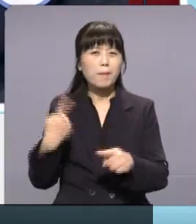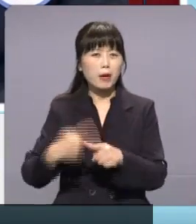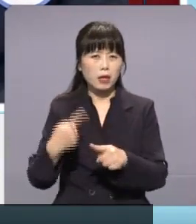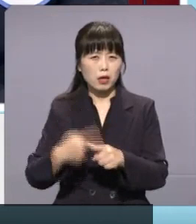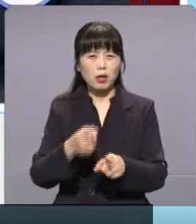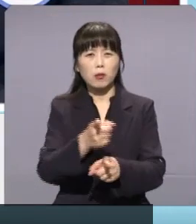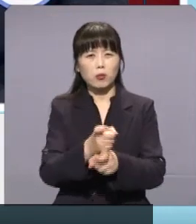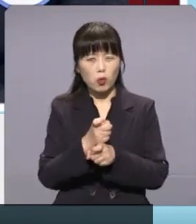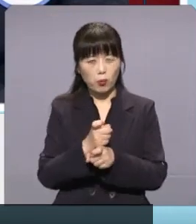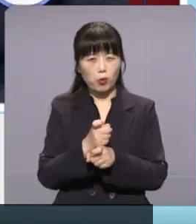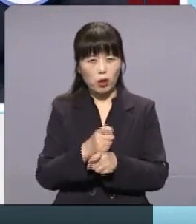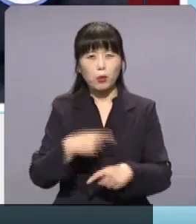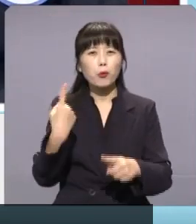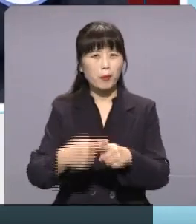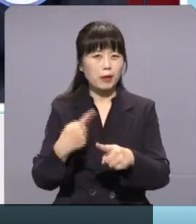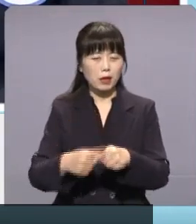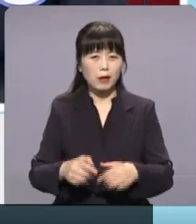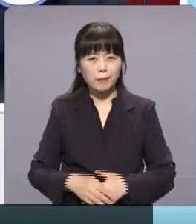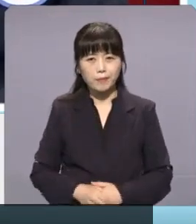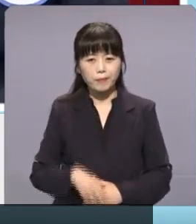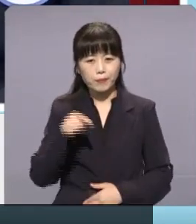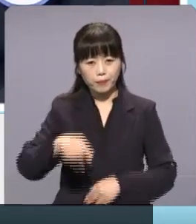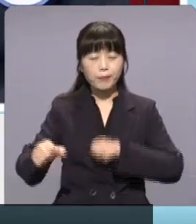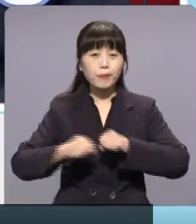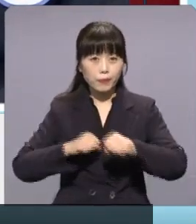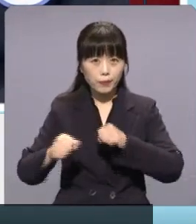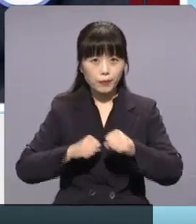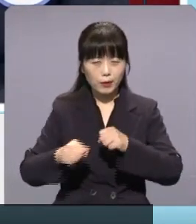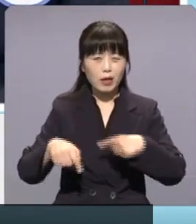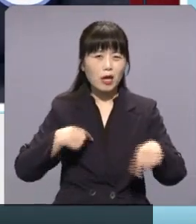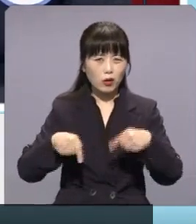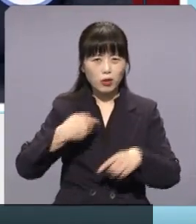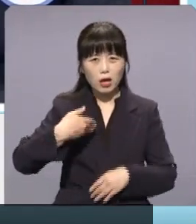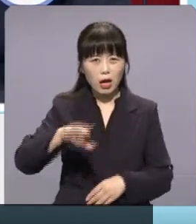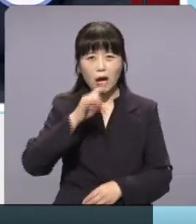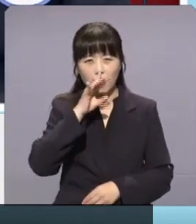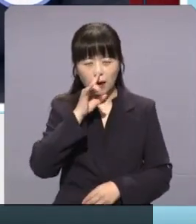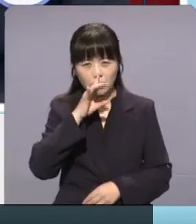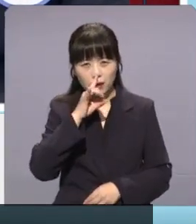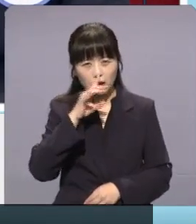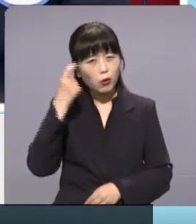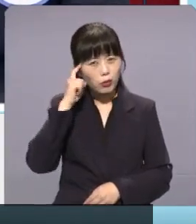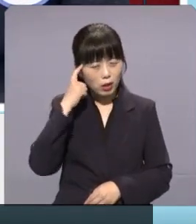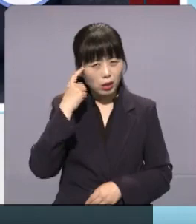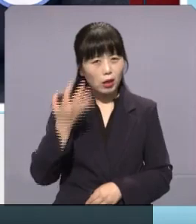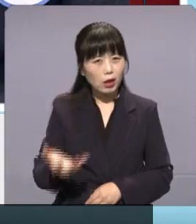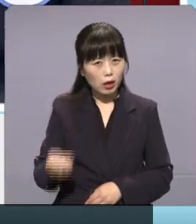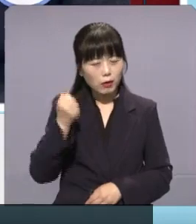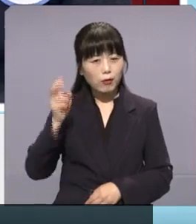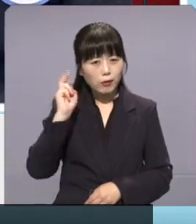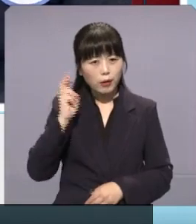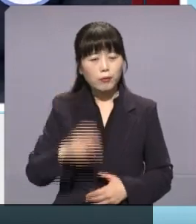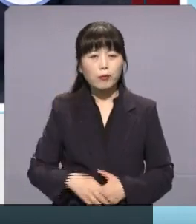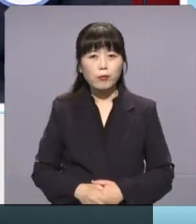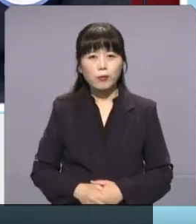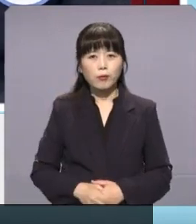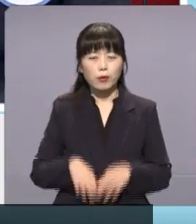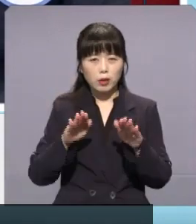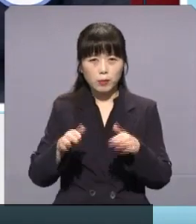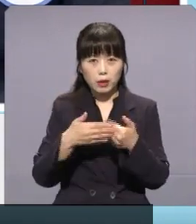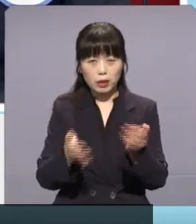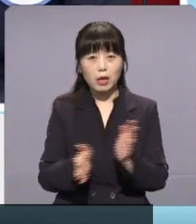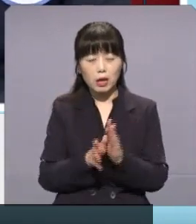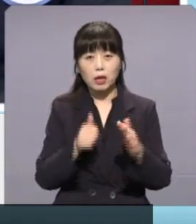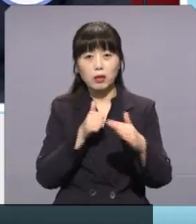수 있는 부분이었거든요. 그러니까 그런 행태로 정치가 그렇게 가서는 안 된다고 아마 생각을 했을 거라고 보고 이번에